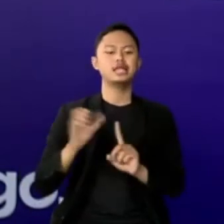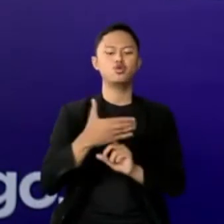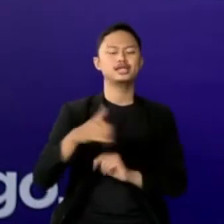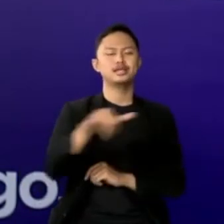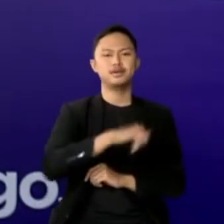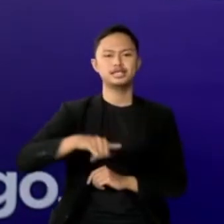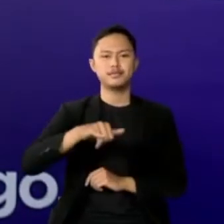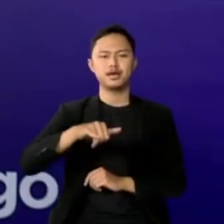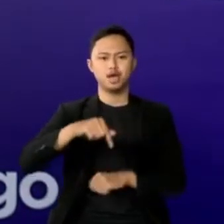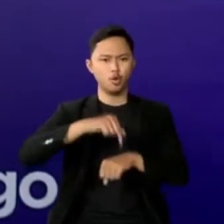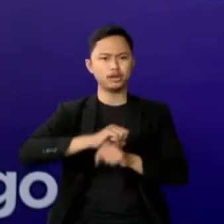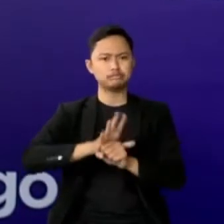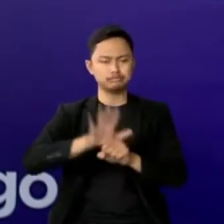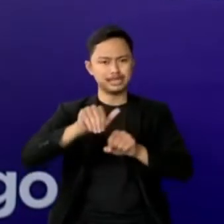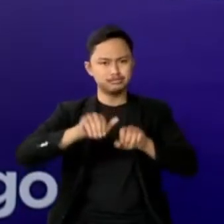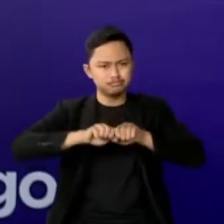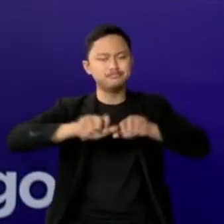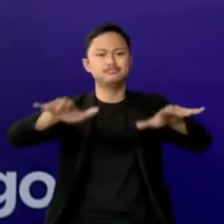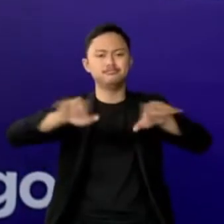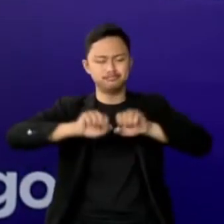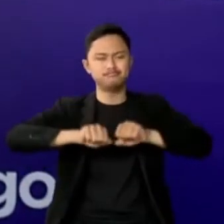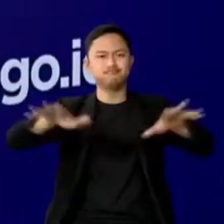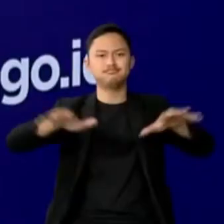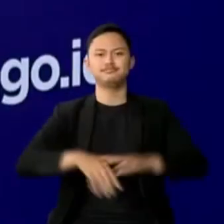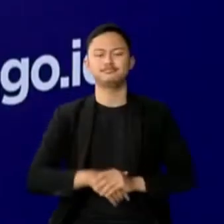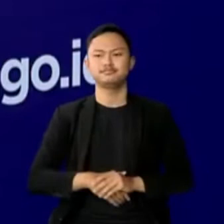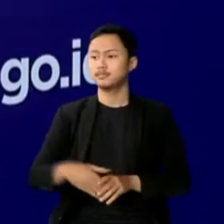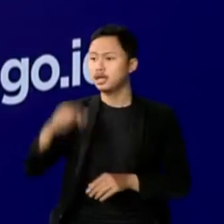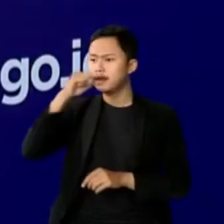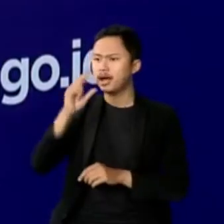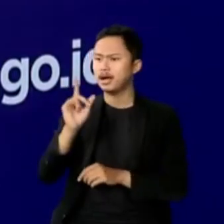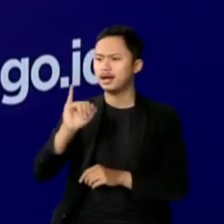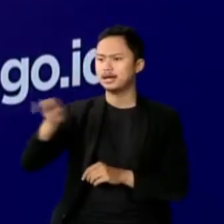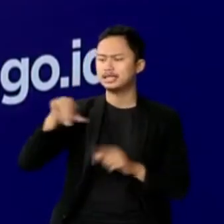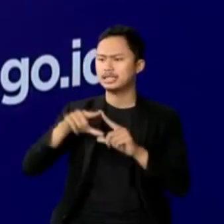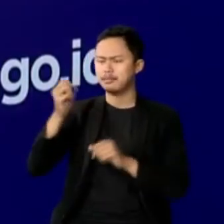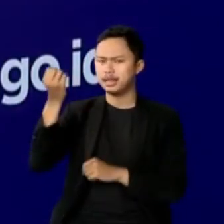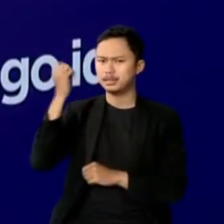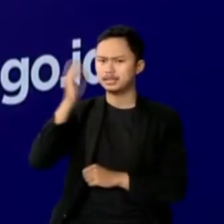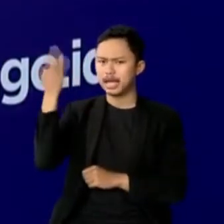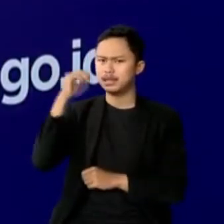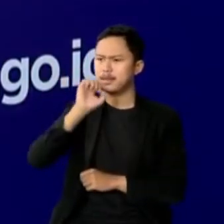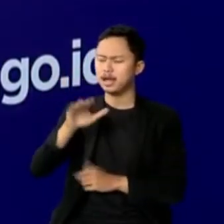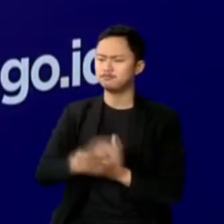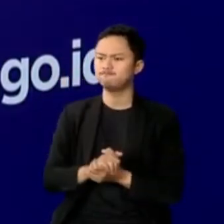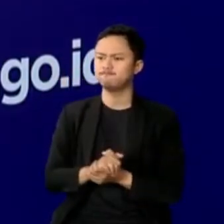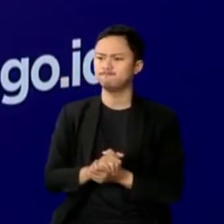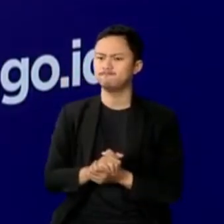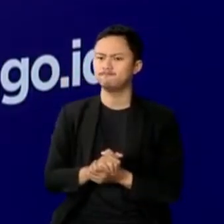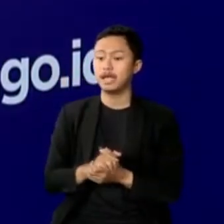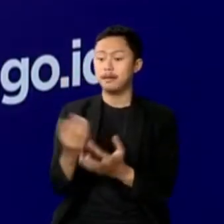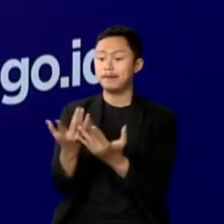karena ini masak-masakan demi lahirnya untuk Bang Rizal sendiri tadi kan juga sempat menyampaikan bahwa peran